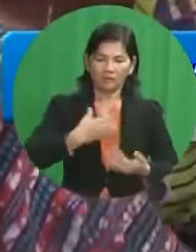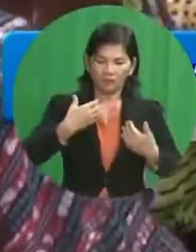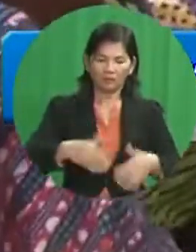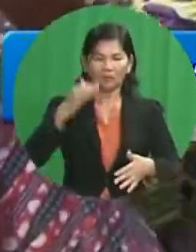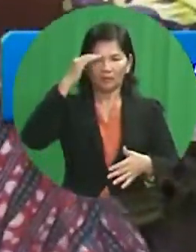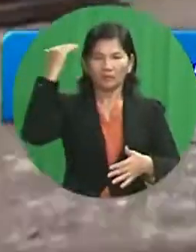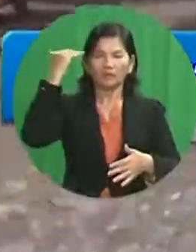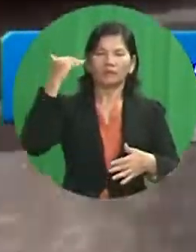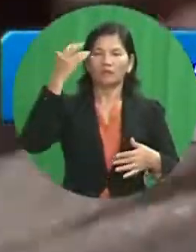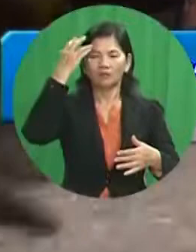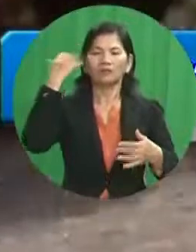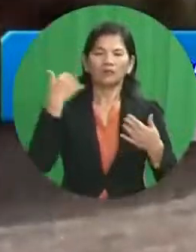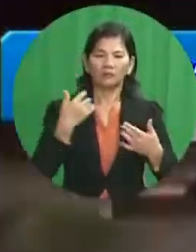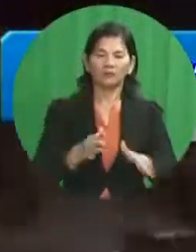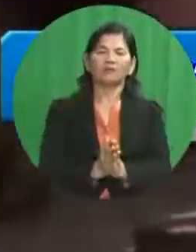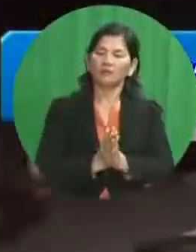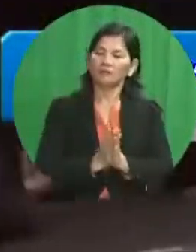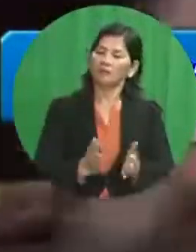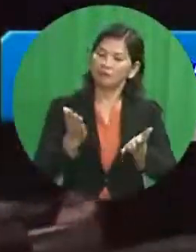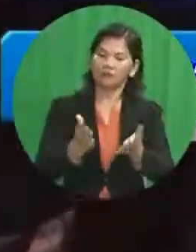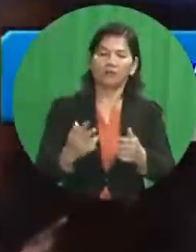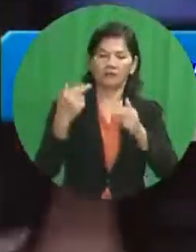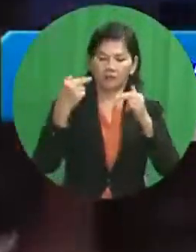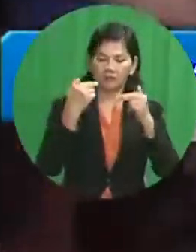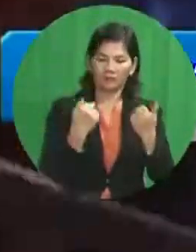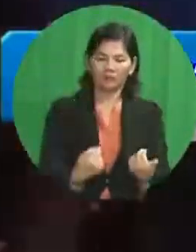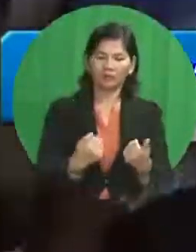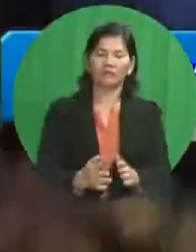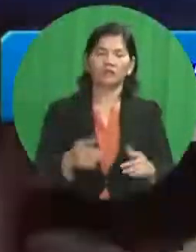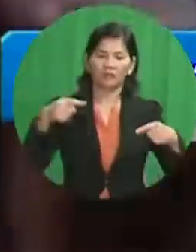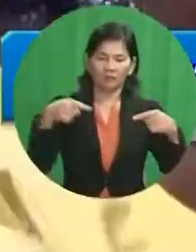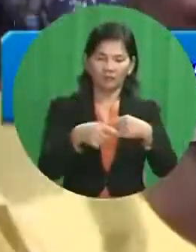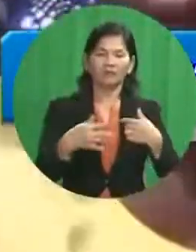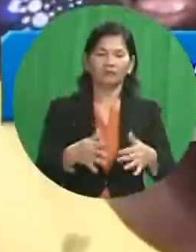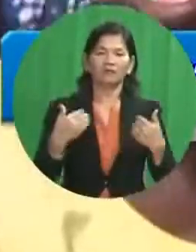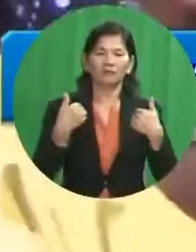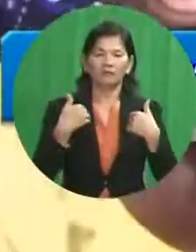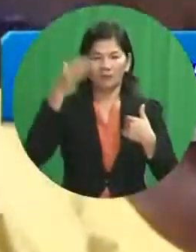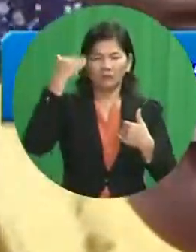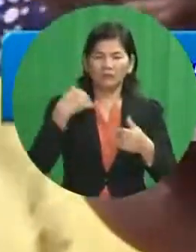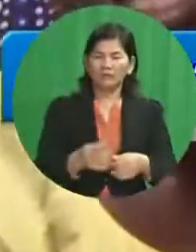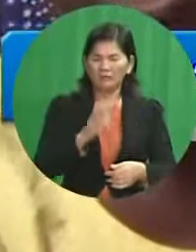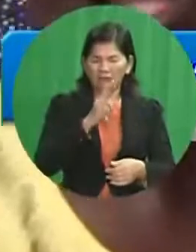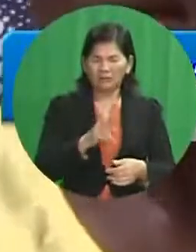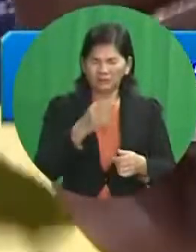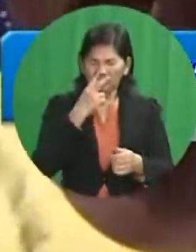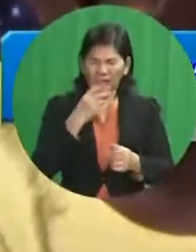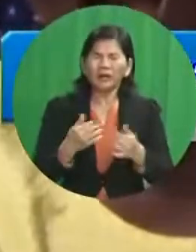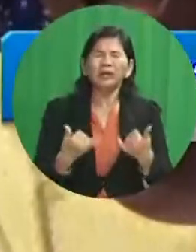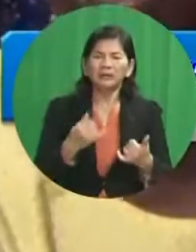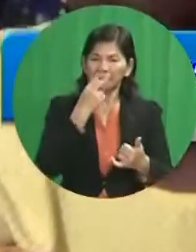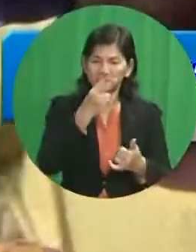លោកនឹងសងសឹកអ្នកត្រូវតែចេញមកទទួលខុសត្រូវចំពោះការពីប្រហារនេះចំណែកឯលោកស្រីយេមីម៉ាមូតបា